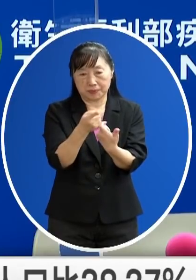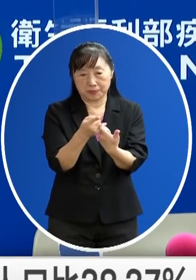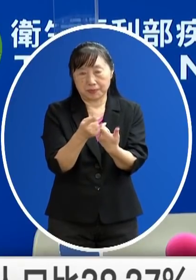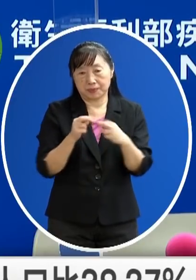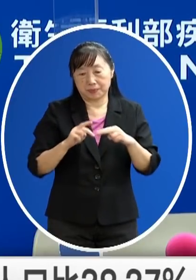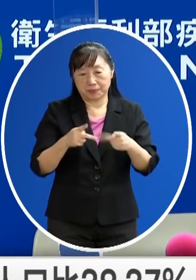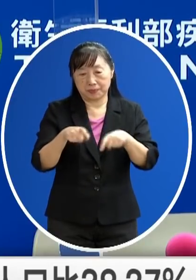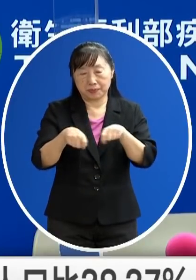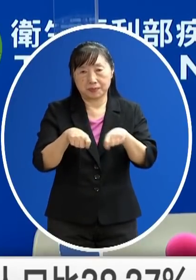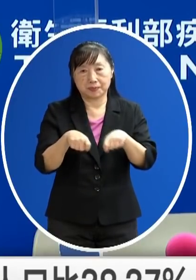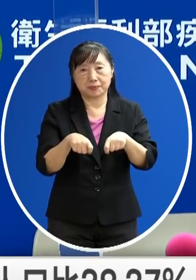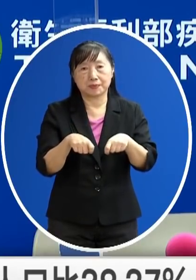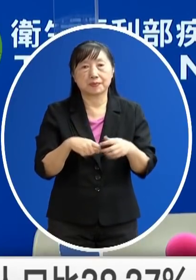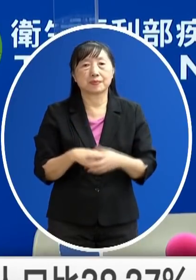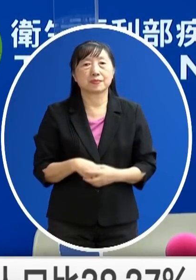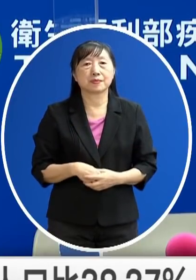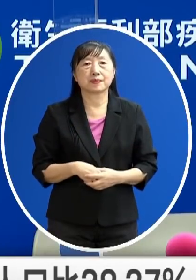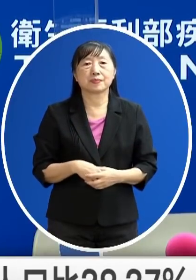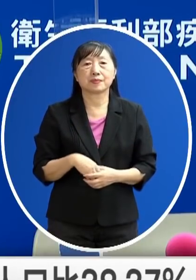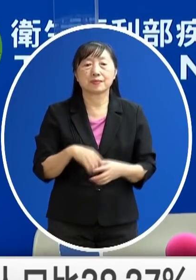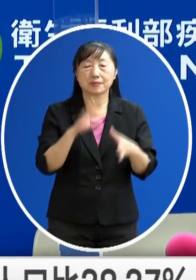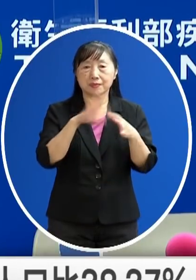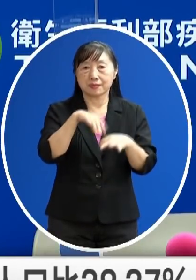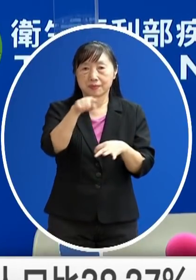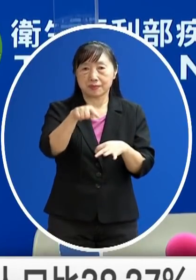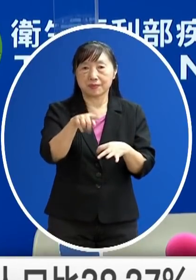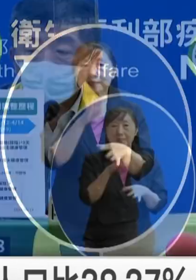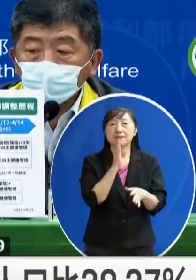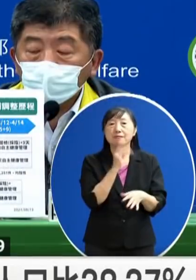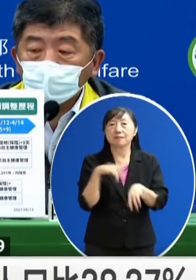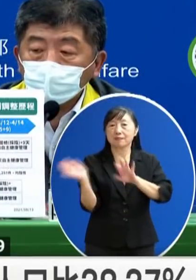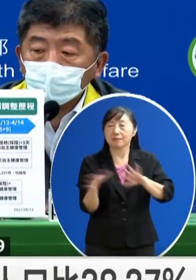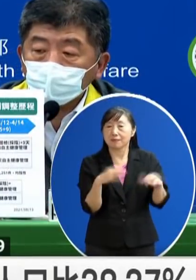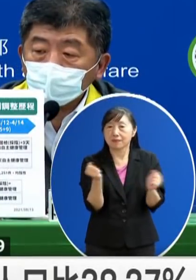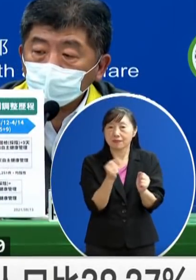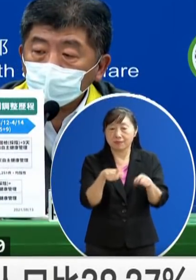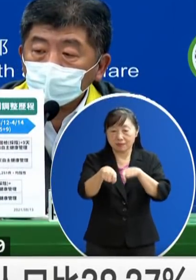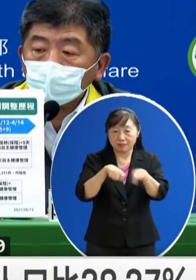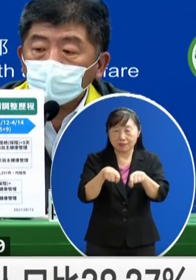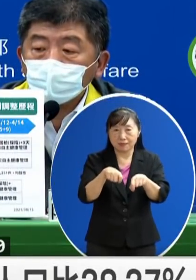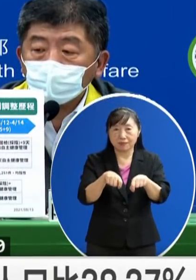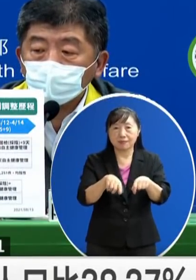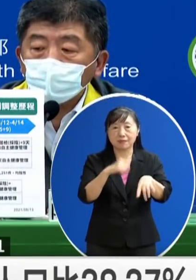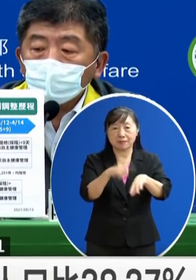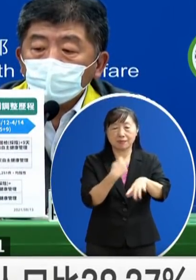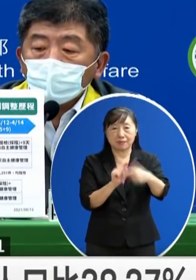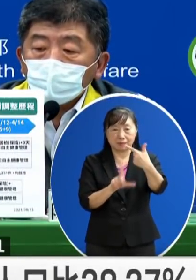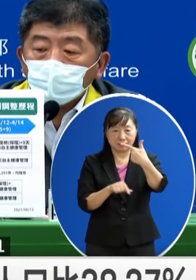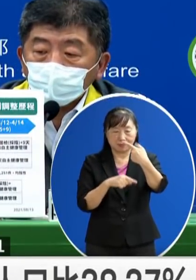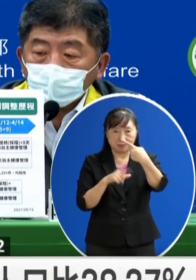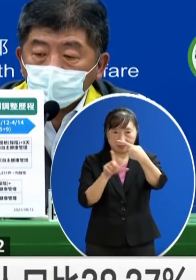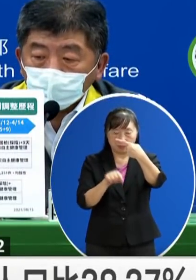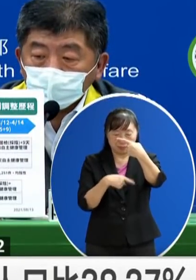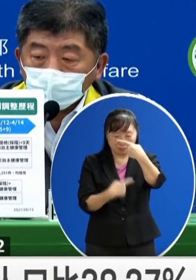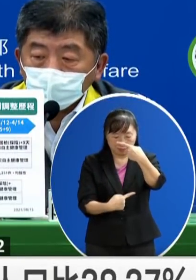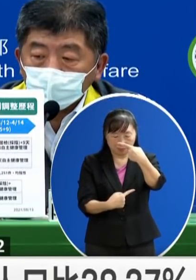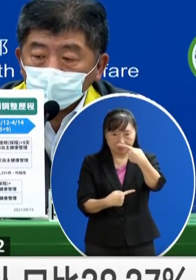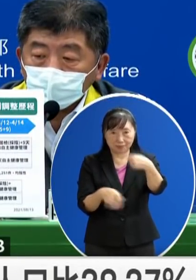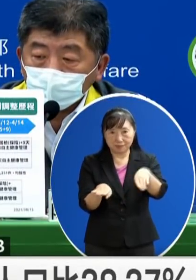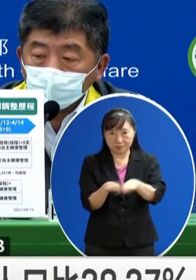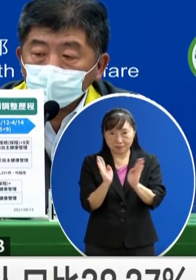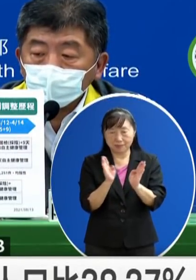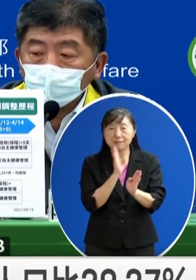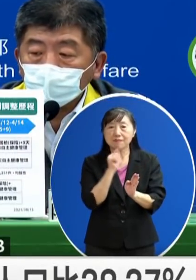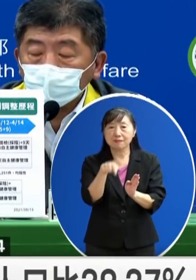作为。那也配合，一方面也在实施秋冬方案，所以从1月1号起我们就改